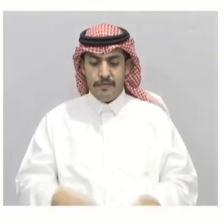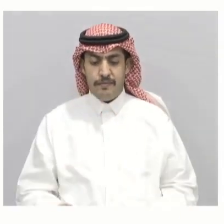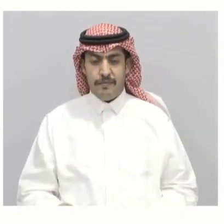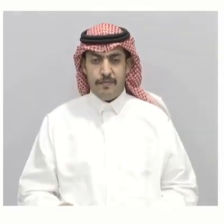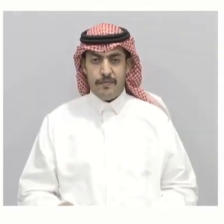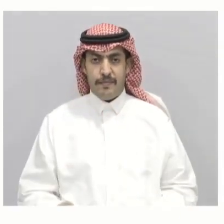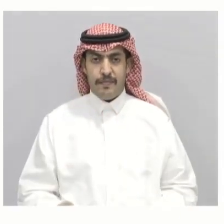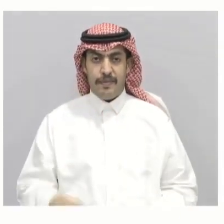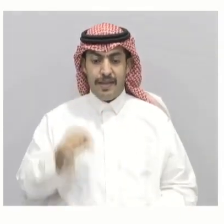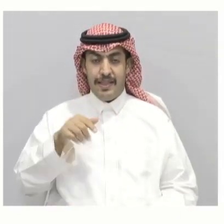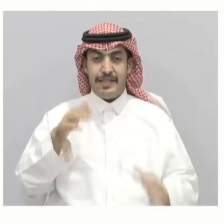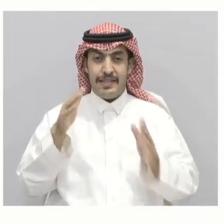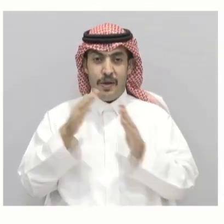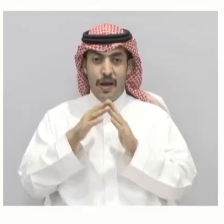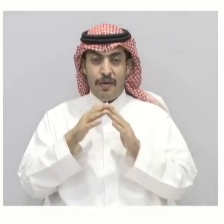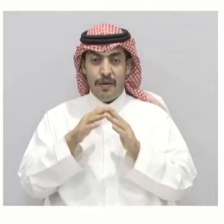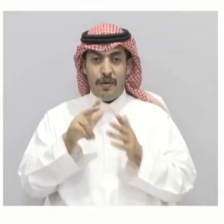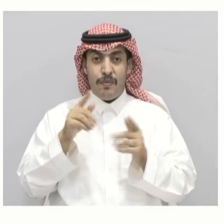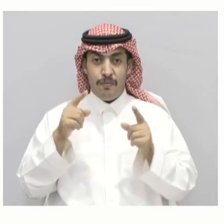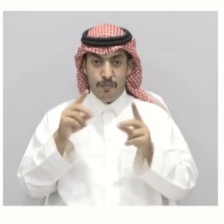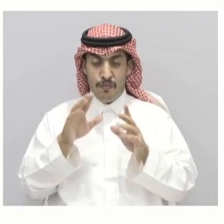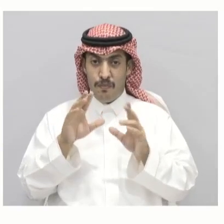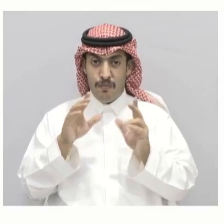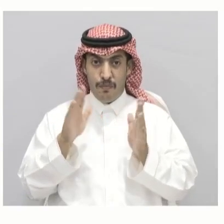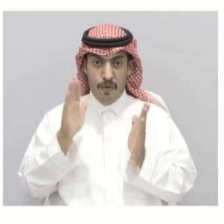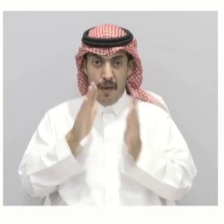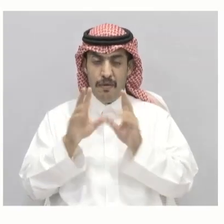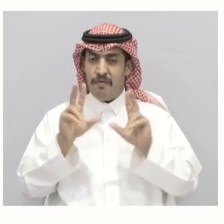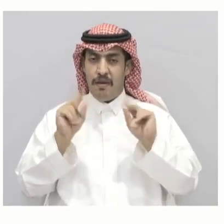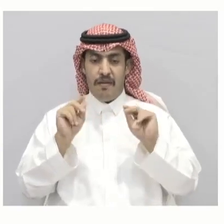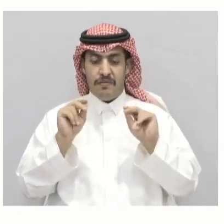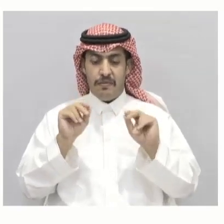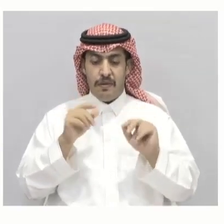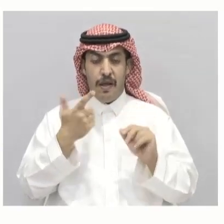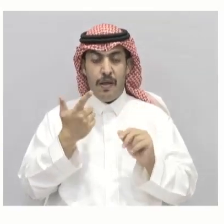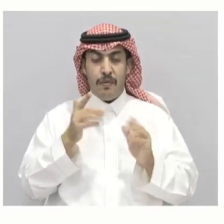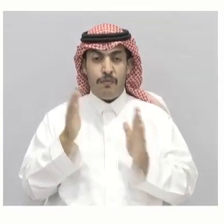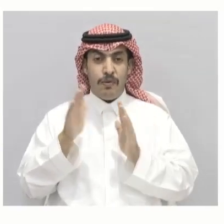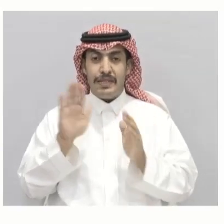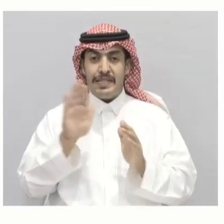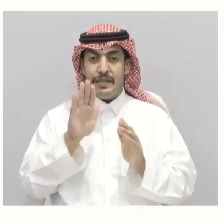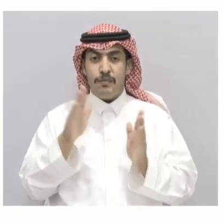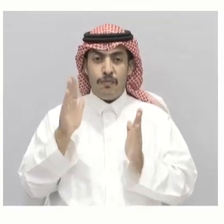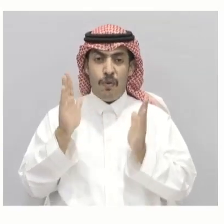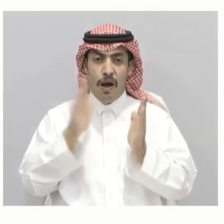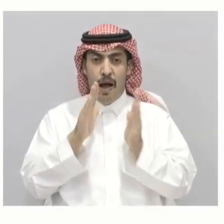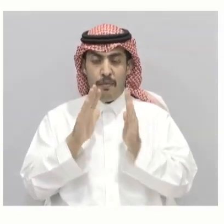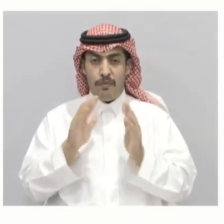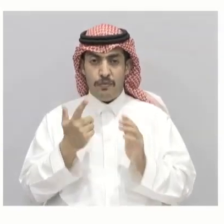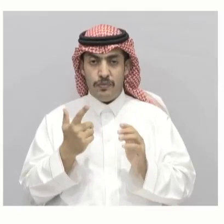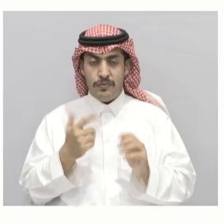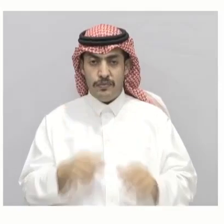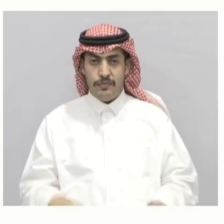قلنا ان الزوايا المتقابله متطابقه ماذا يقابل الزاويه سين هنا